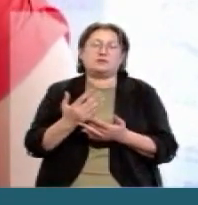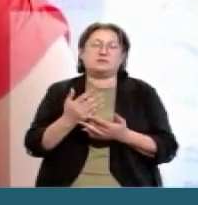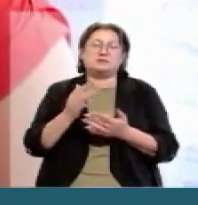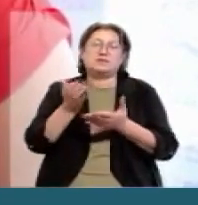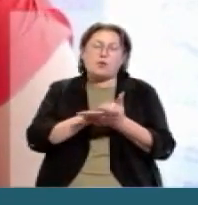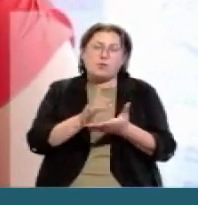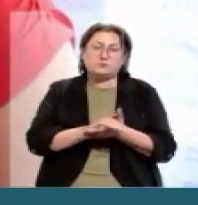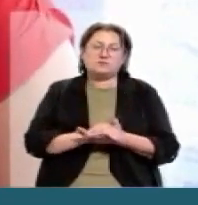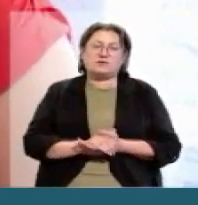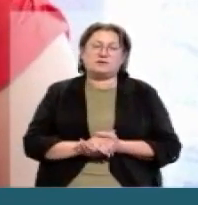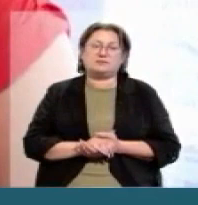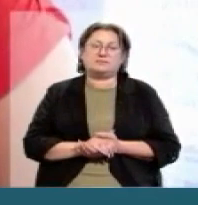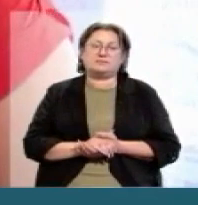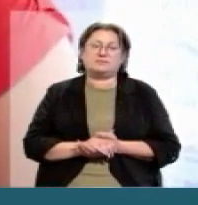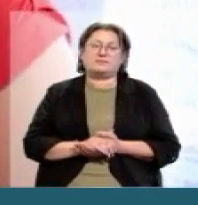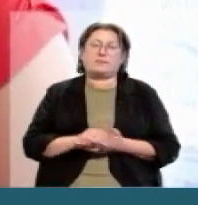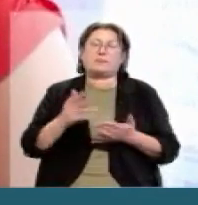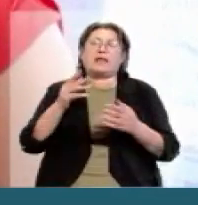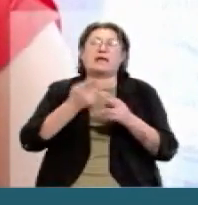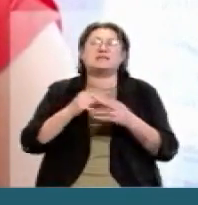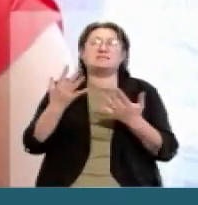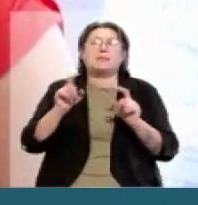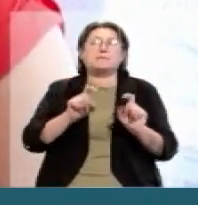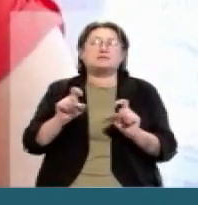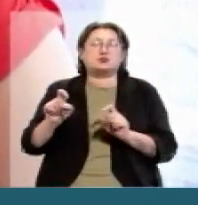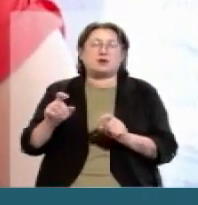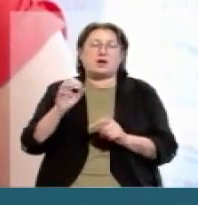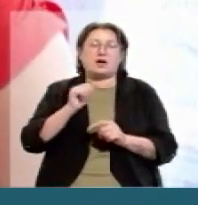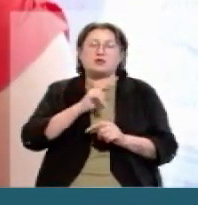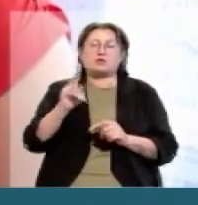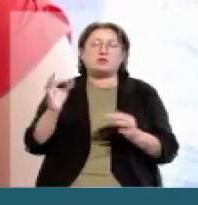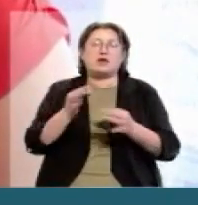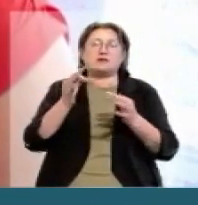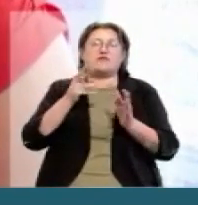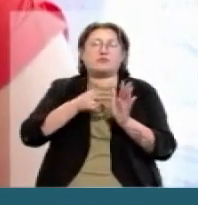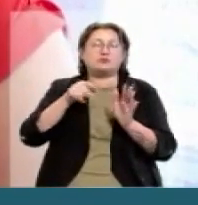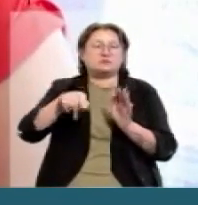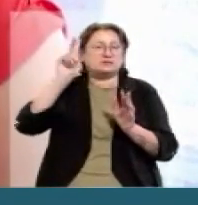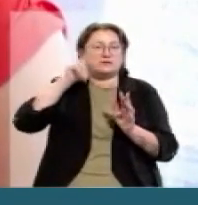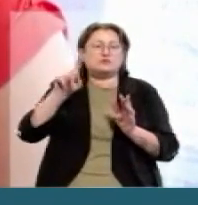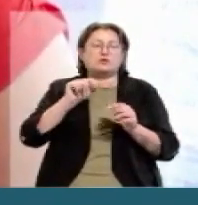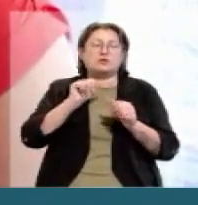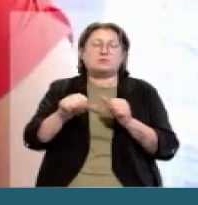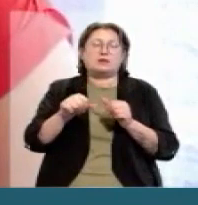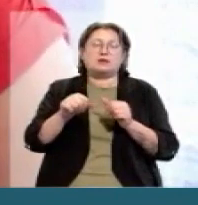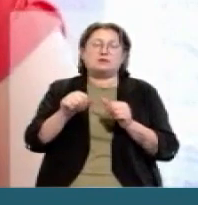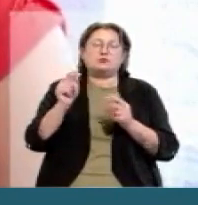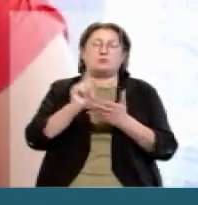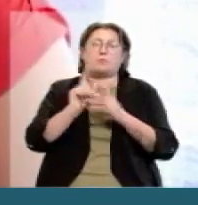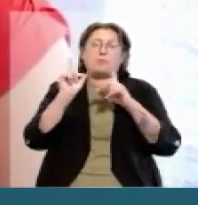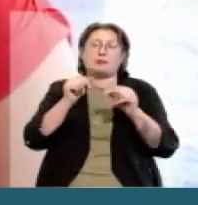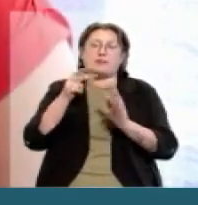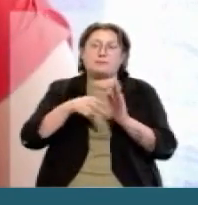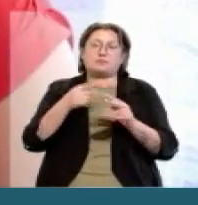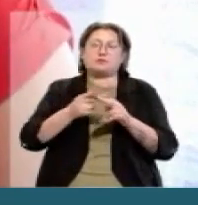какие-то знакомства. Но это как пассажиры. А никто никогда в поезде же не знает, что именно, чтобы поехать на